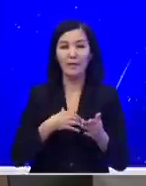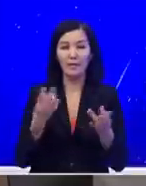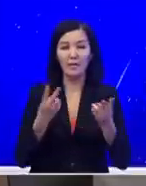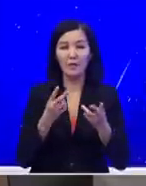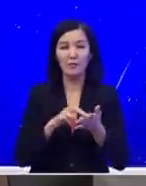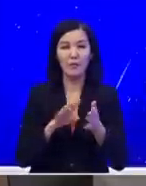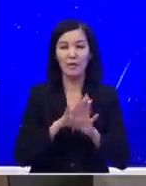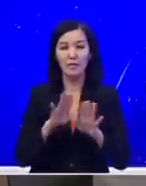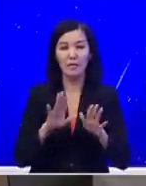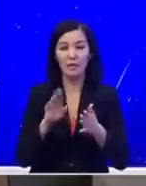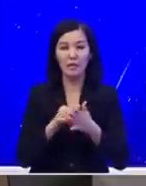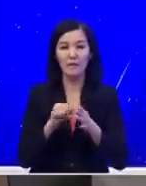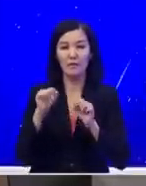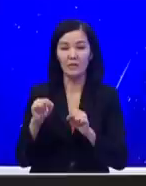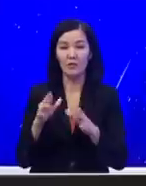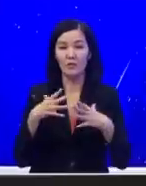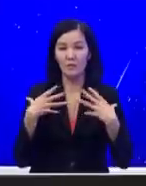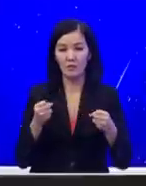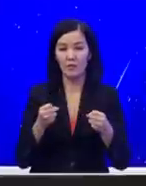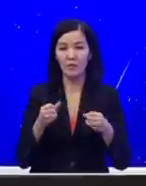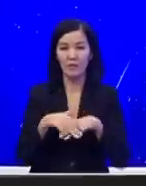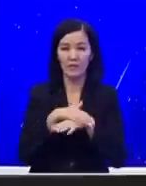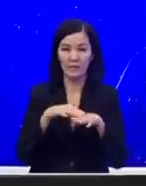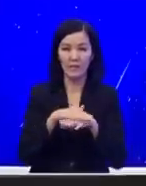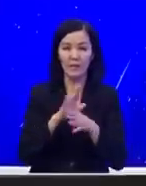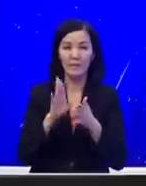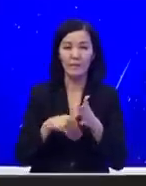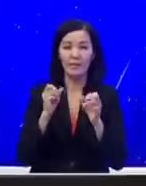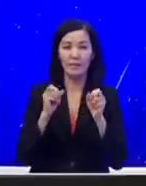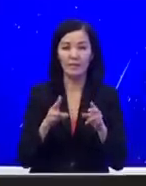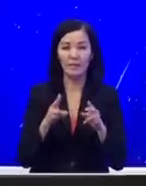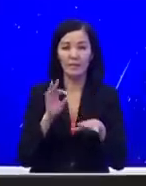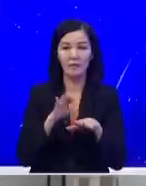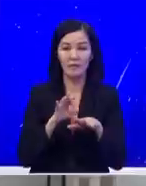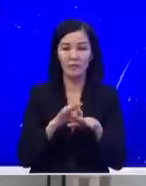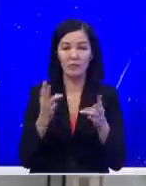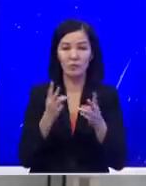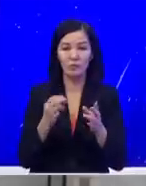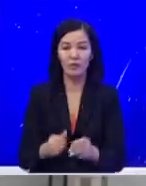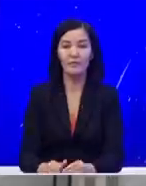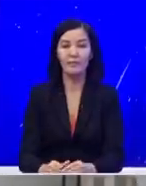Главной задачей остается сплотиться и защитить население от опасного вируса.